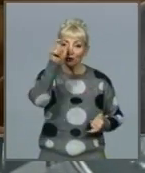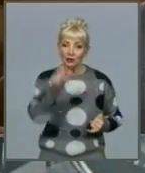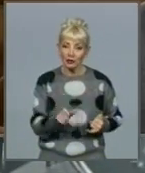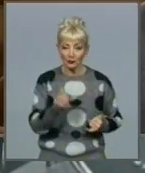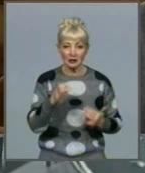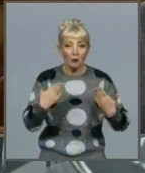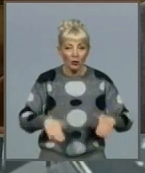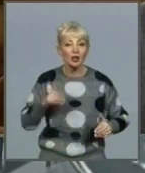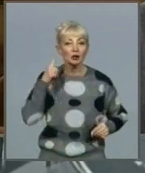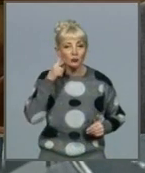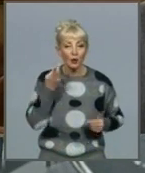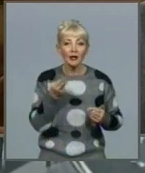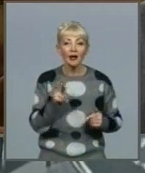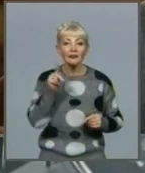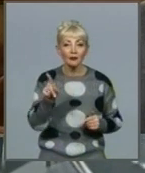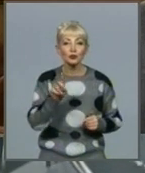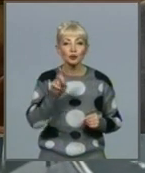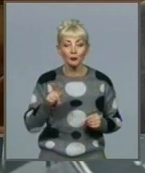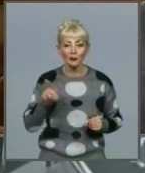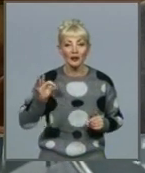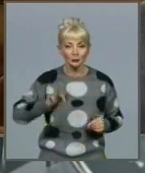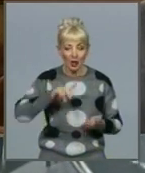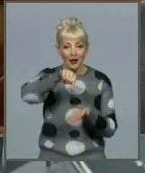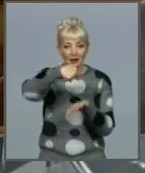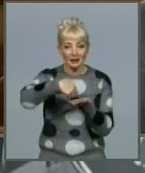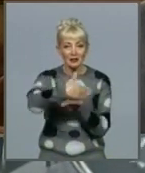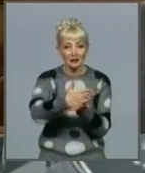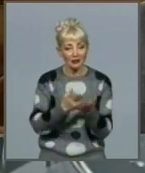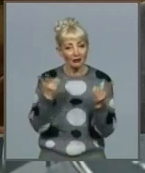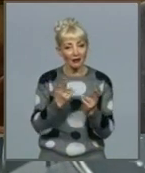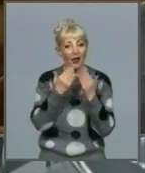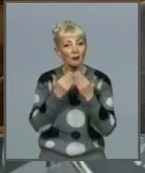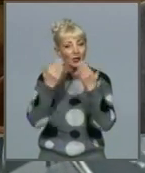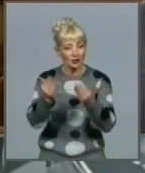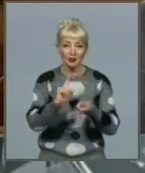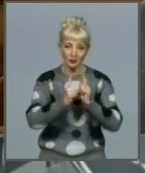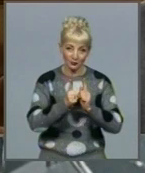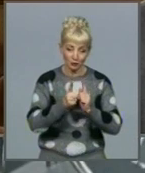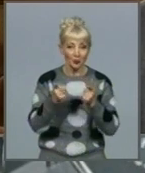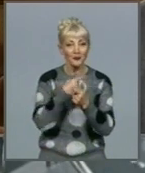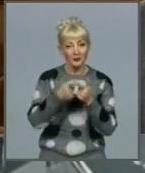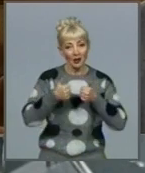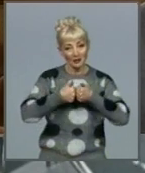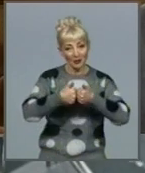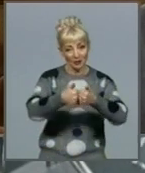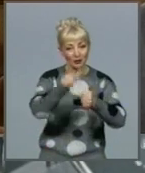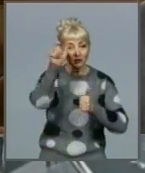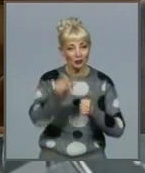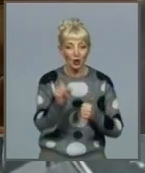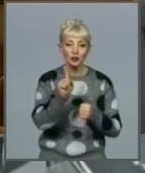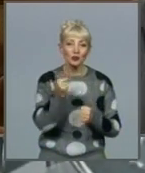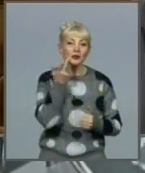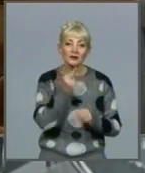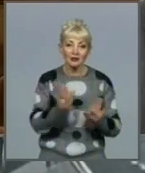чтобы воспользоваться городским сервисом, нужно обращаться либо к переводчику, либо к сопровождающему лицу, что не всегда возможно, что не всегда